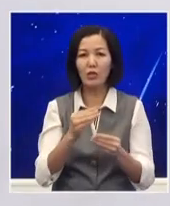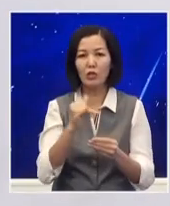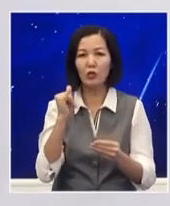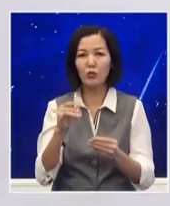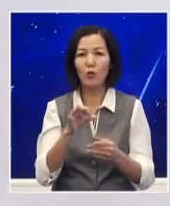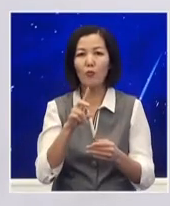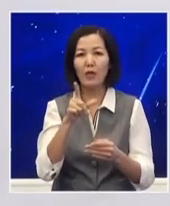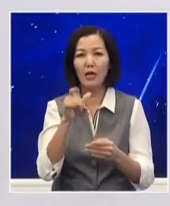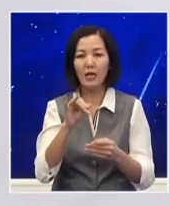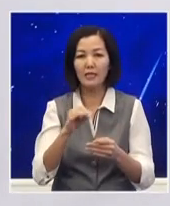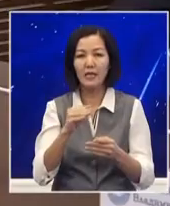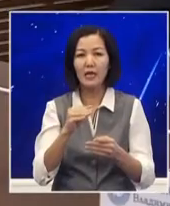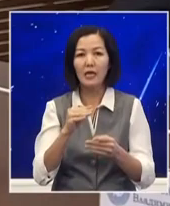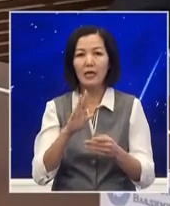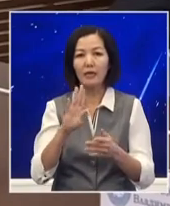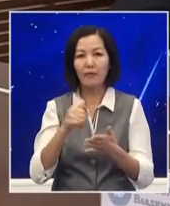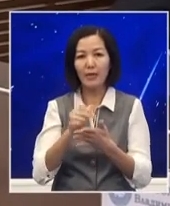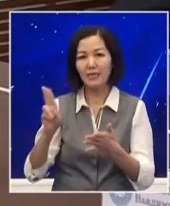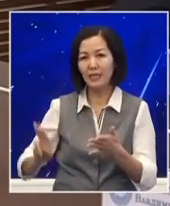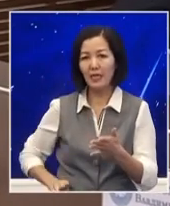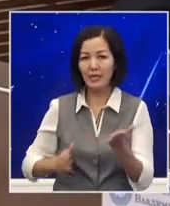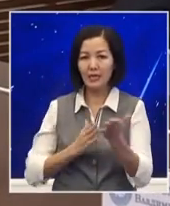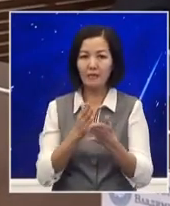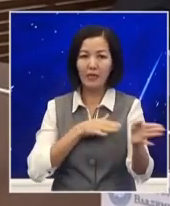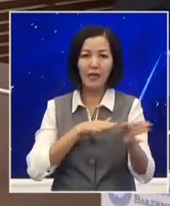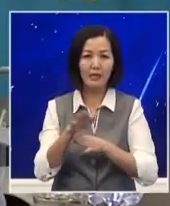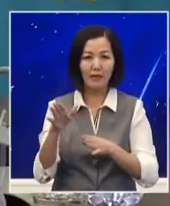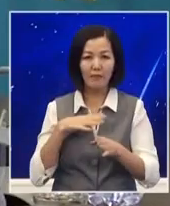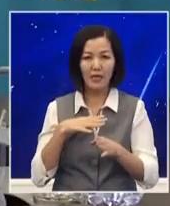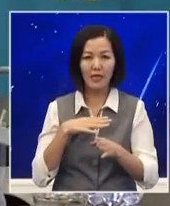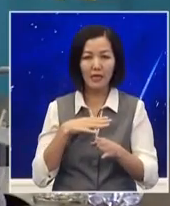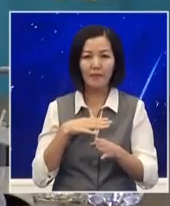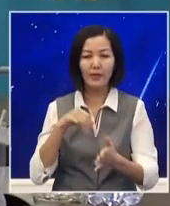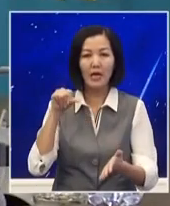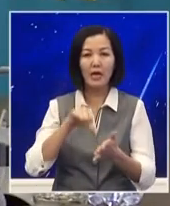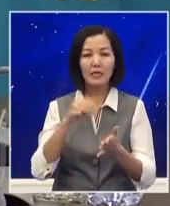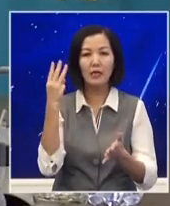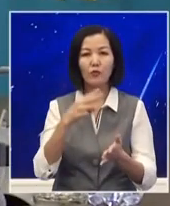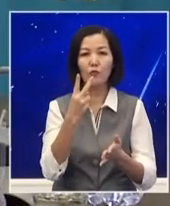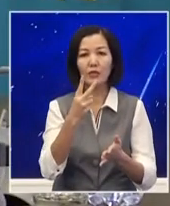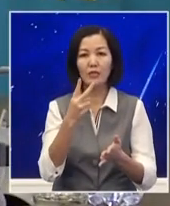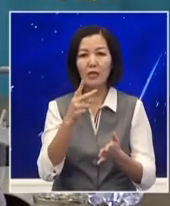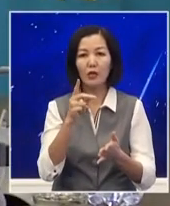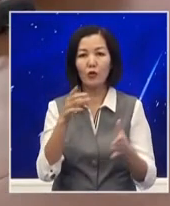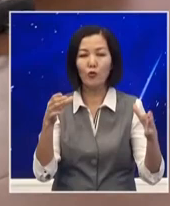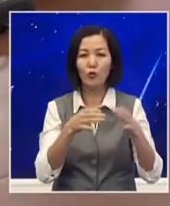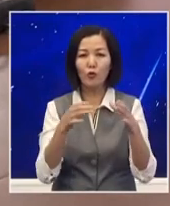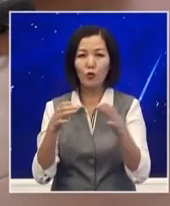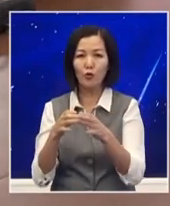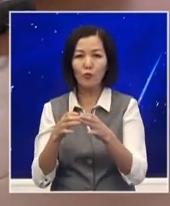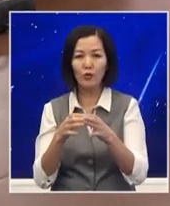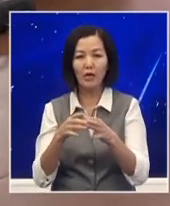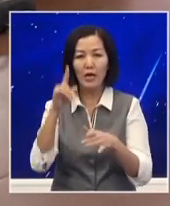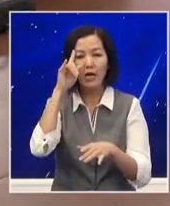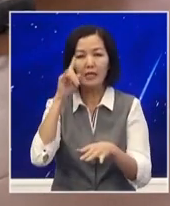дейін Жетісу облыс жауапкершілігі шектеулі серіктестігінің бас директоры қызметін атқарып келеді. Басқосуға қатысқан 32 ұйым өкілі